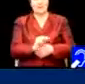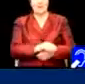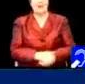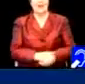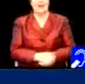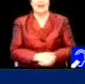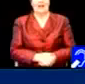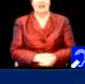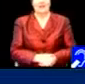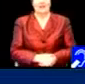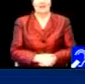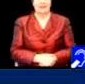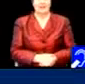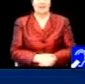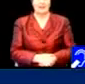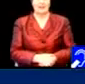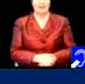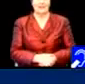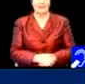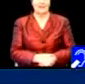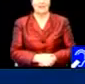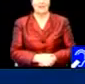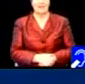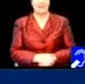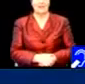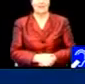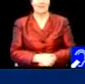mă invidiază. Zic, cât de inteligent,